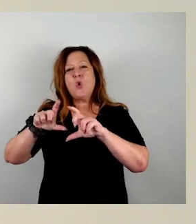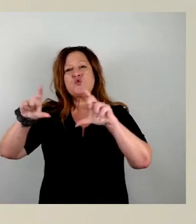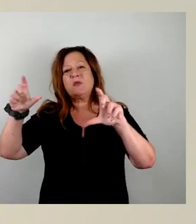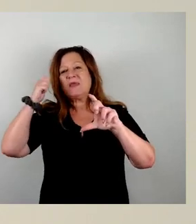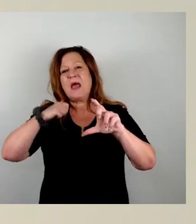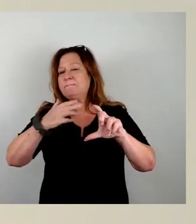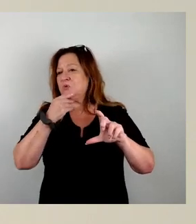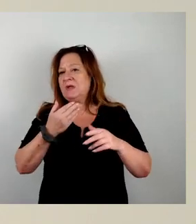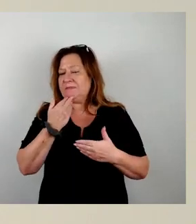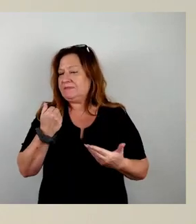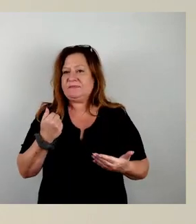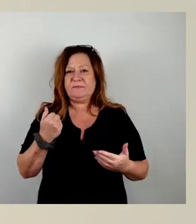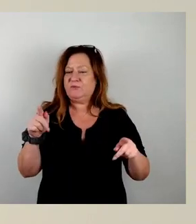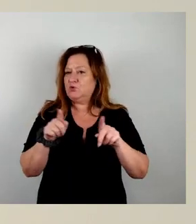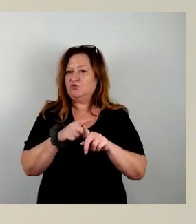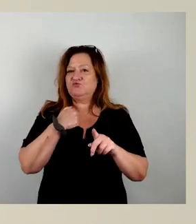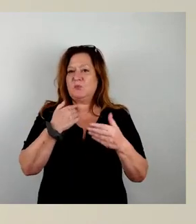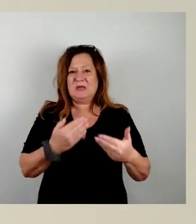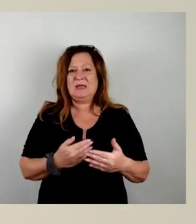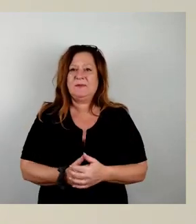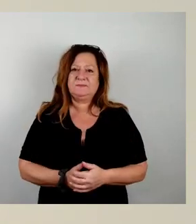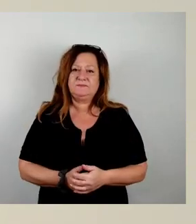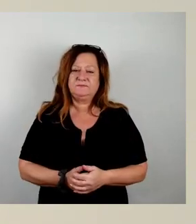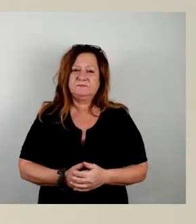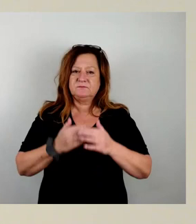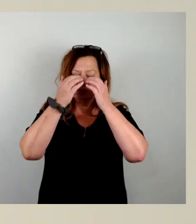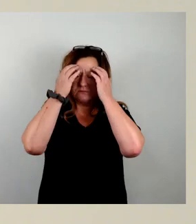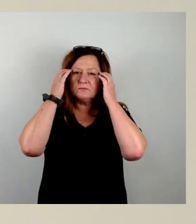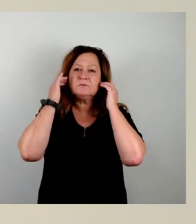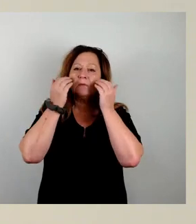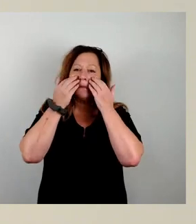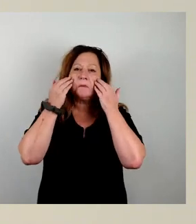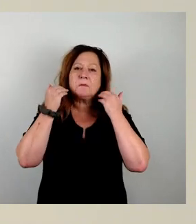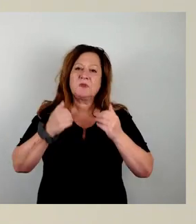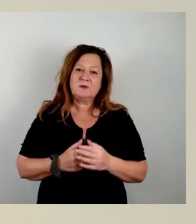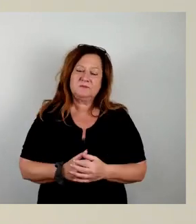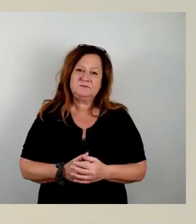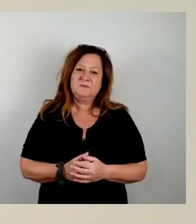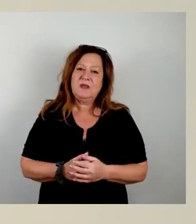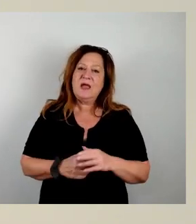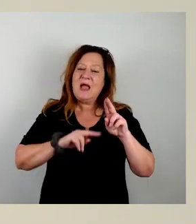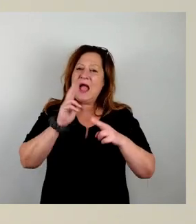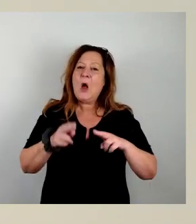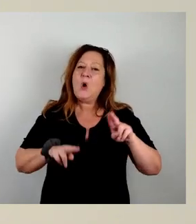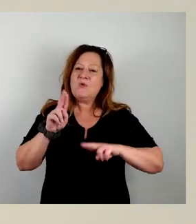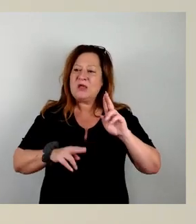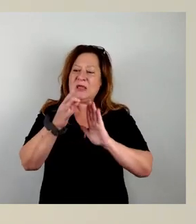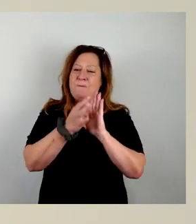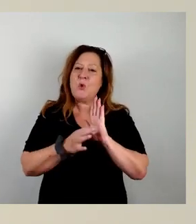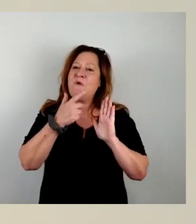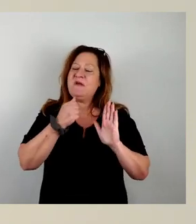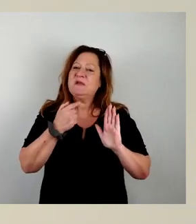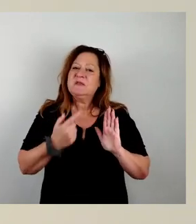sozusagen darstellen können. Und ich will nochmal zu einzelnen Punkten hier drauf eingehen,